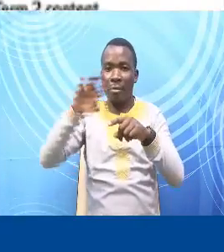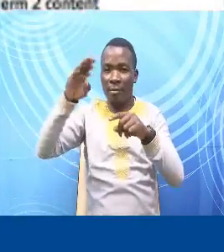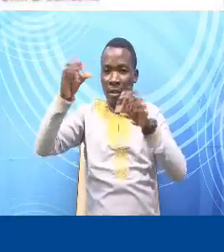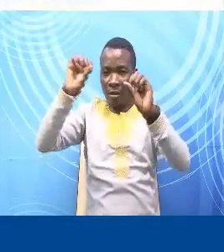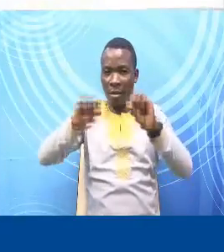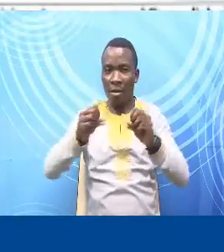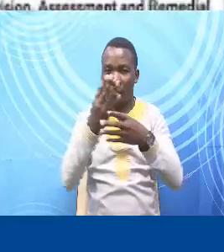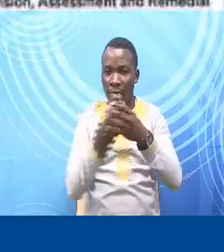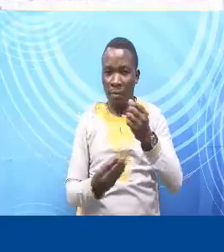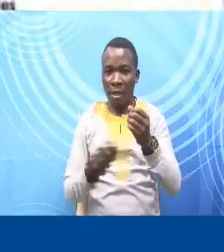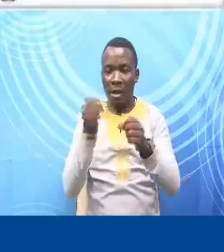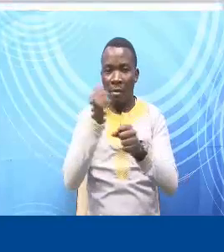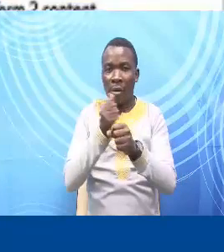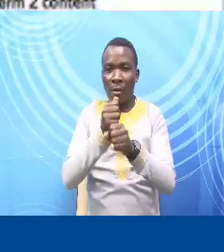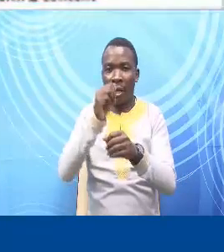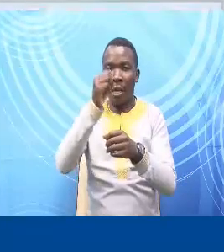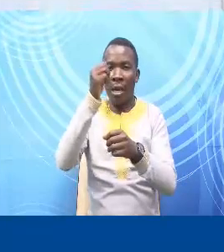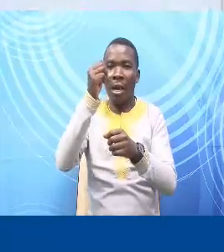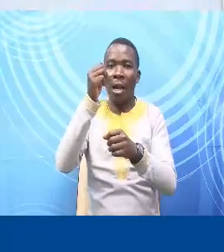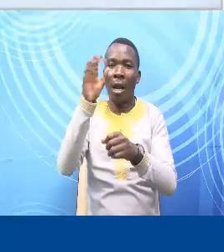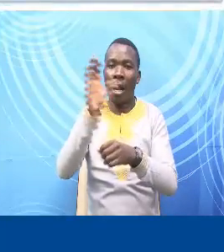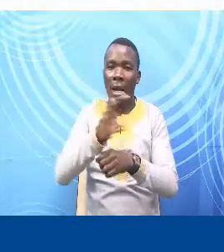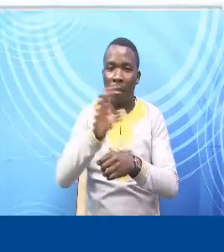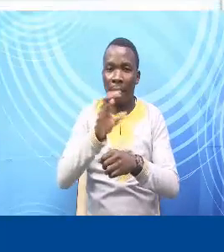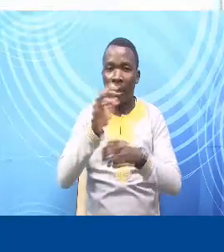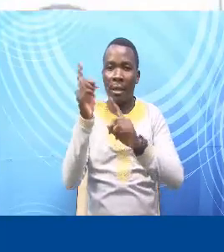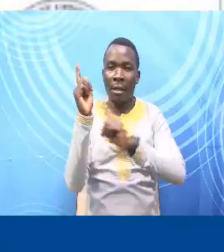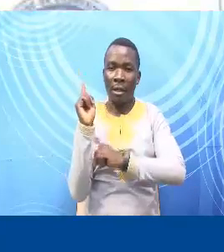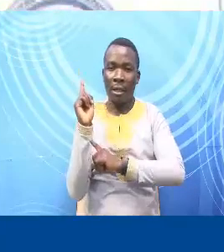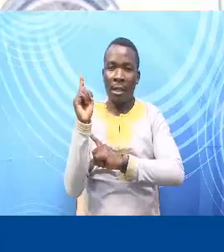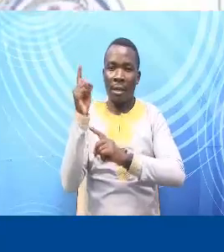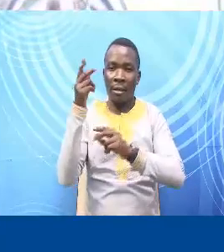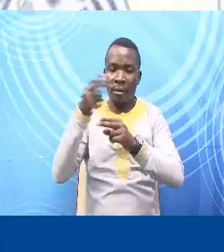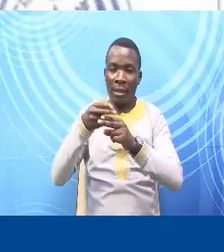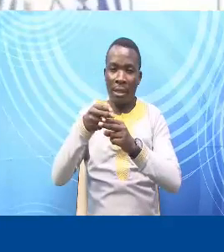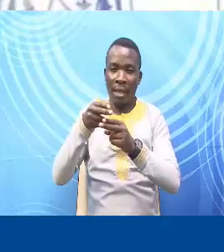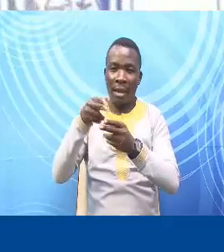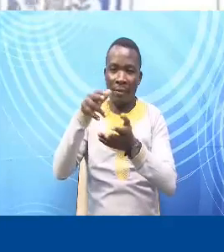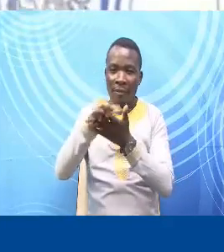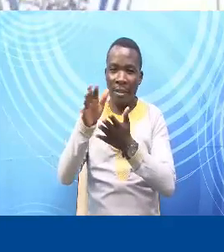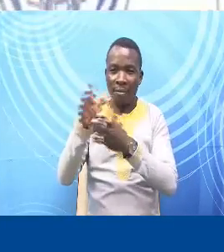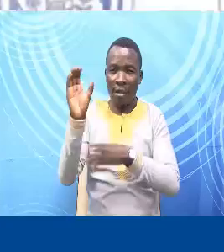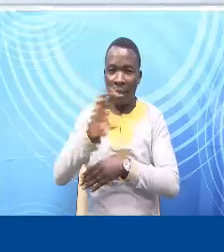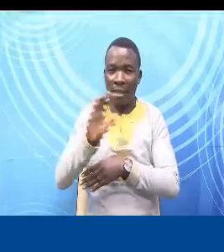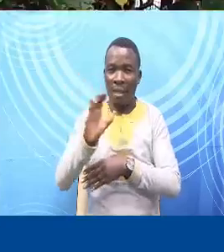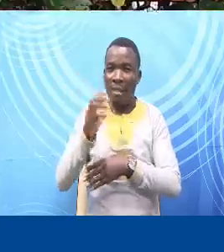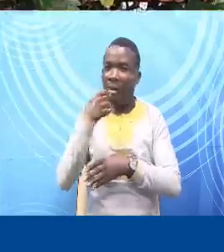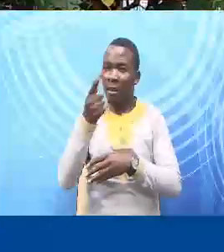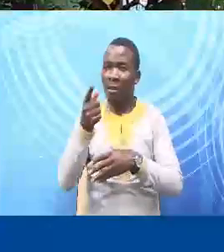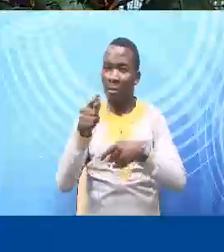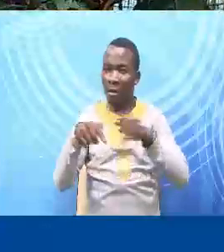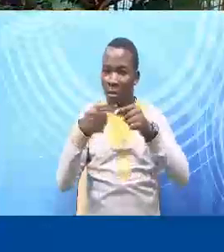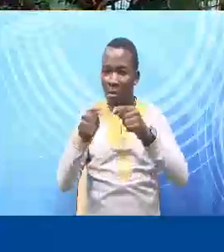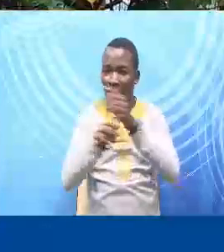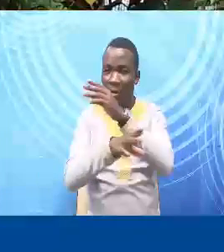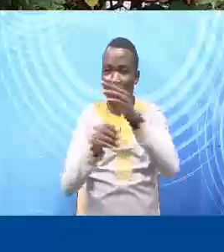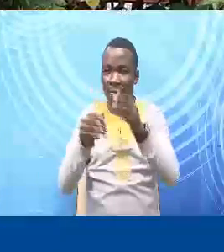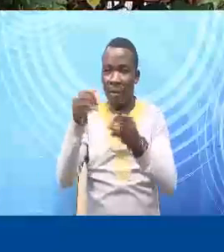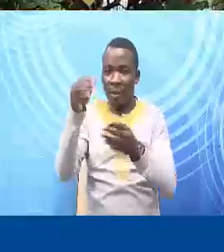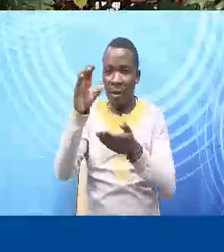abakorera company igenga irinda umutekano ya Excent Investment Company baravuga ko bakomeje kwamburwa n'iyi company hanze y'u